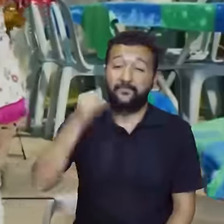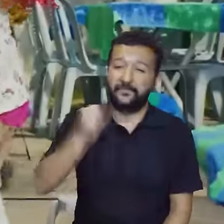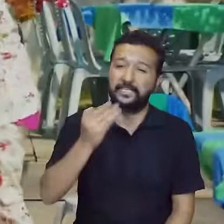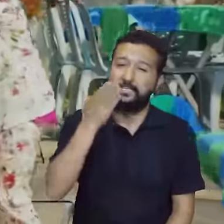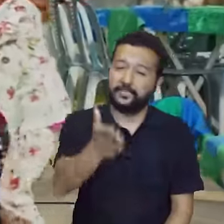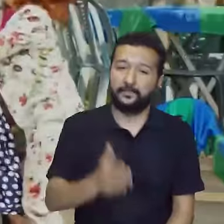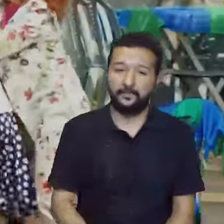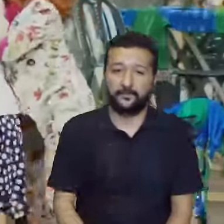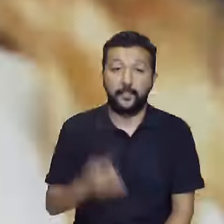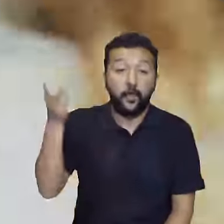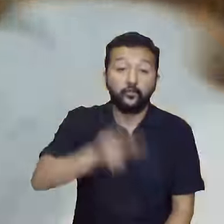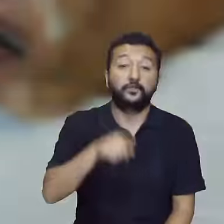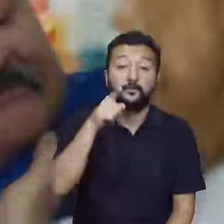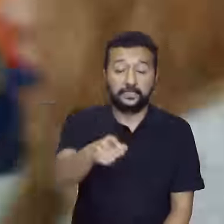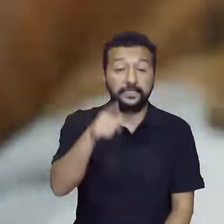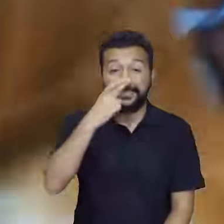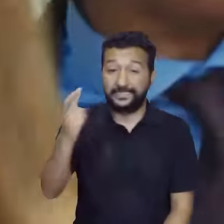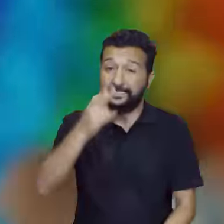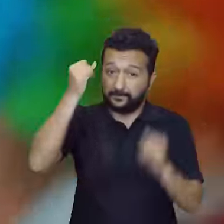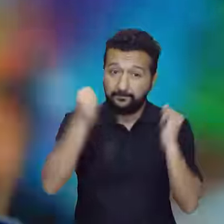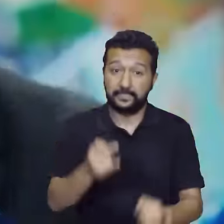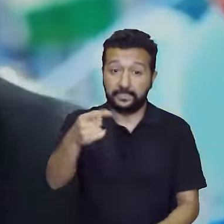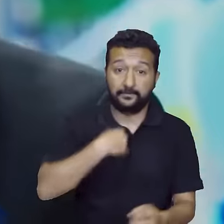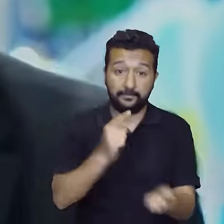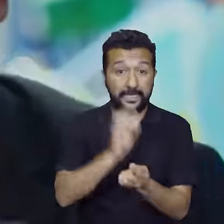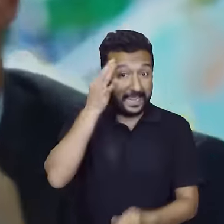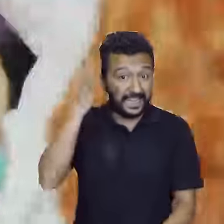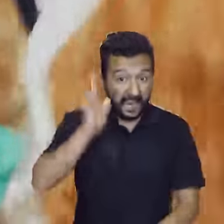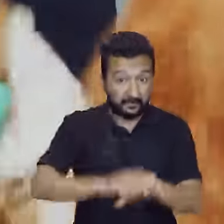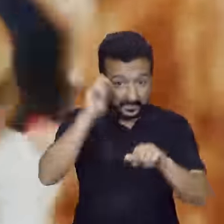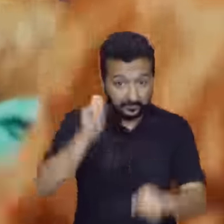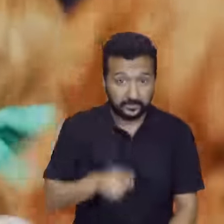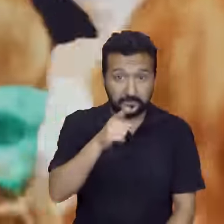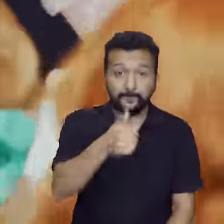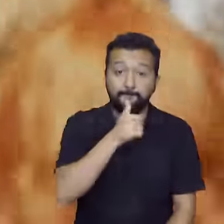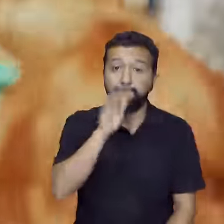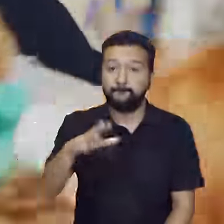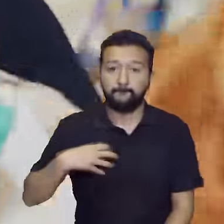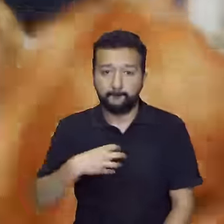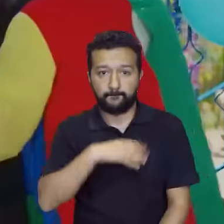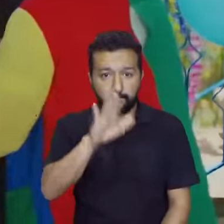de Şener'in üzerine atladı. Tırlar ayırmaya çalışıyor. Sen beni deli mi edeceksin ulan? Tamam Münir baba. Sen de